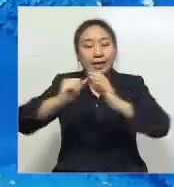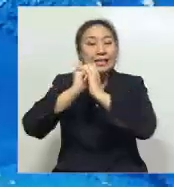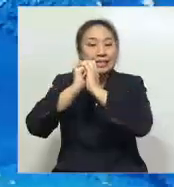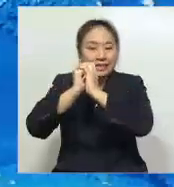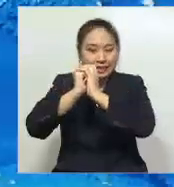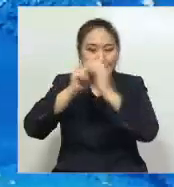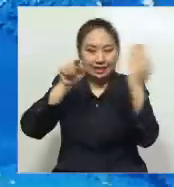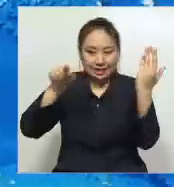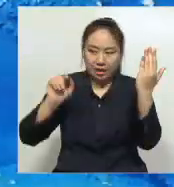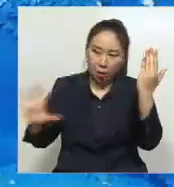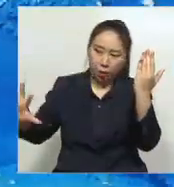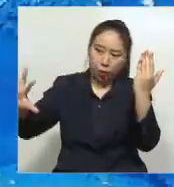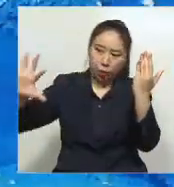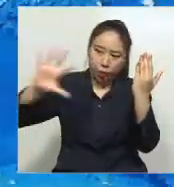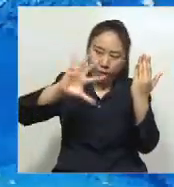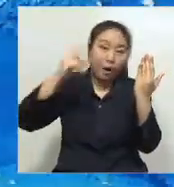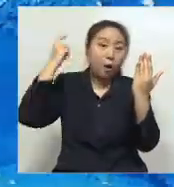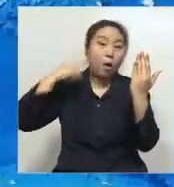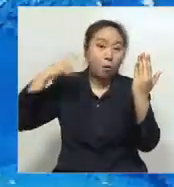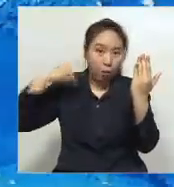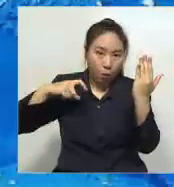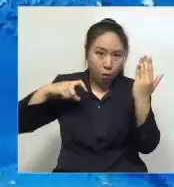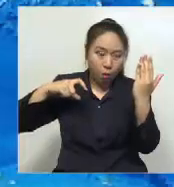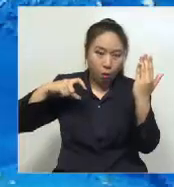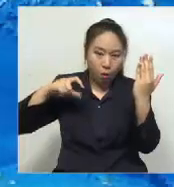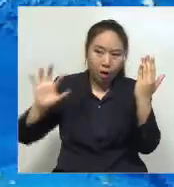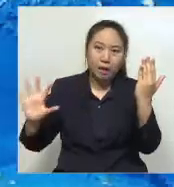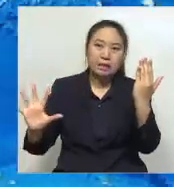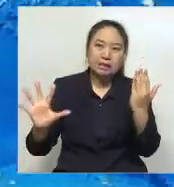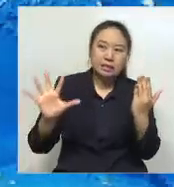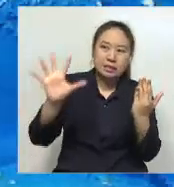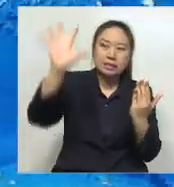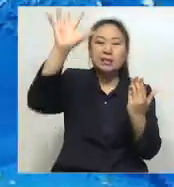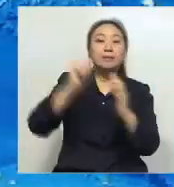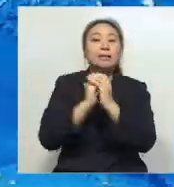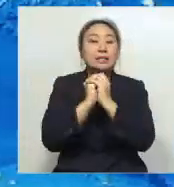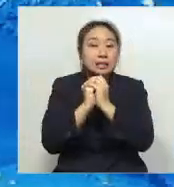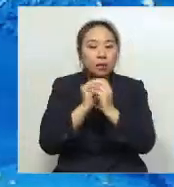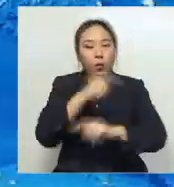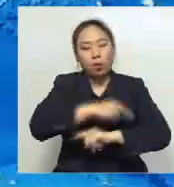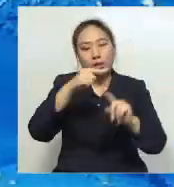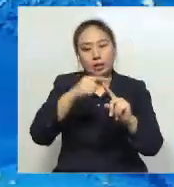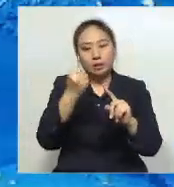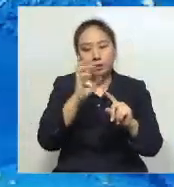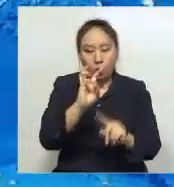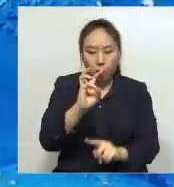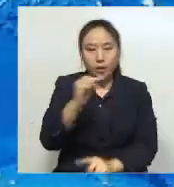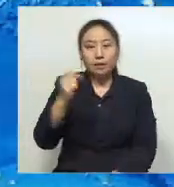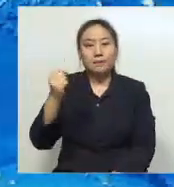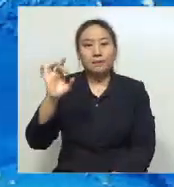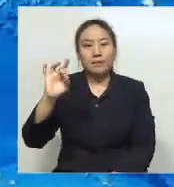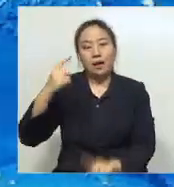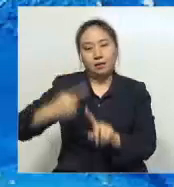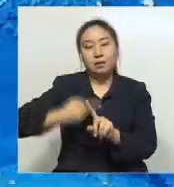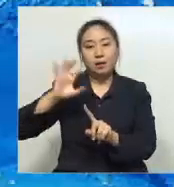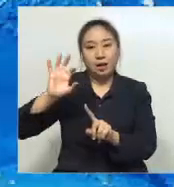ใต้ตอนบนนะคะแล้วก็ผ่านเกาะฮ่องกงโดยจะเคลื่อนขึ้นฝั่งประเทศจีนตอนใต้ในช่วงวันที่16ถึง18กันย